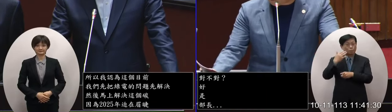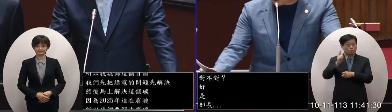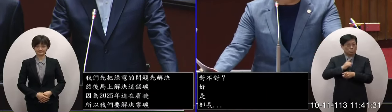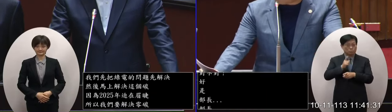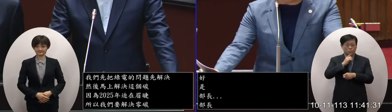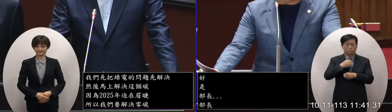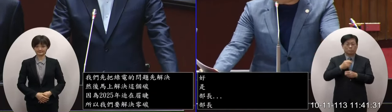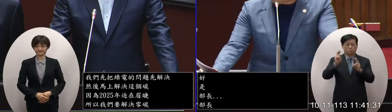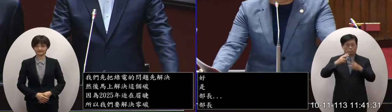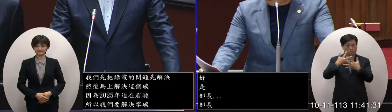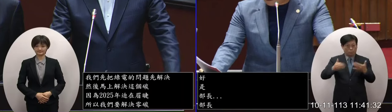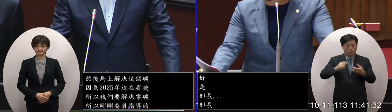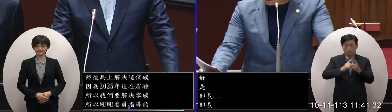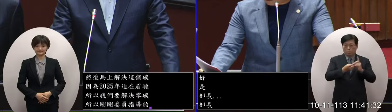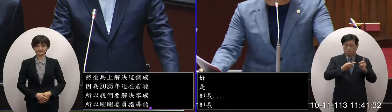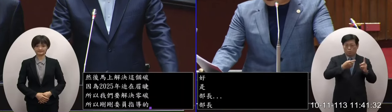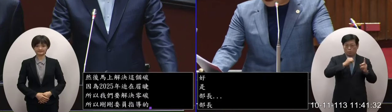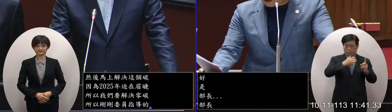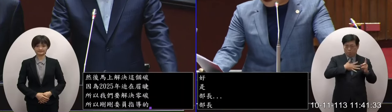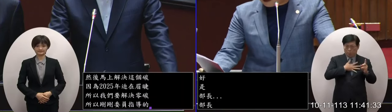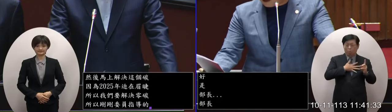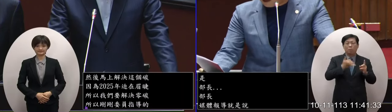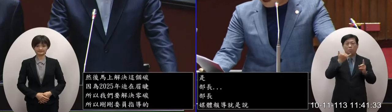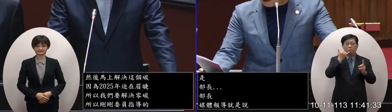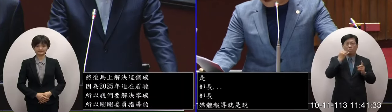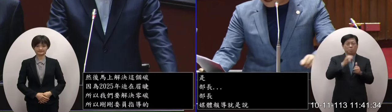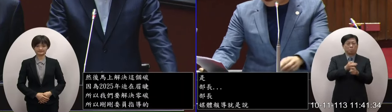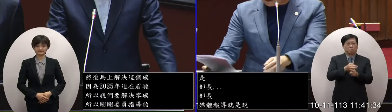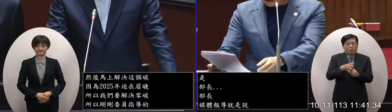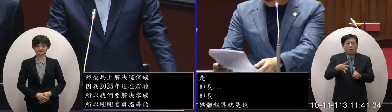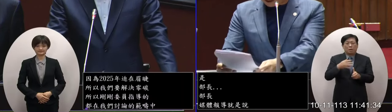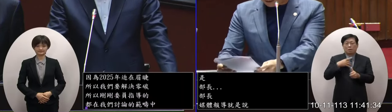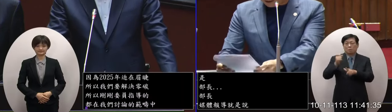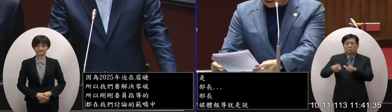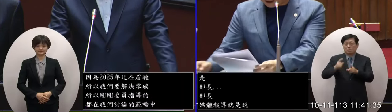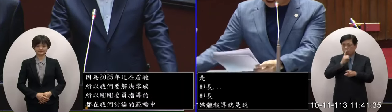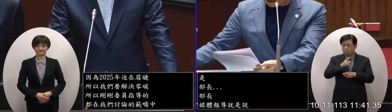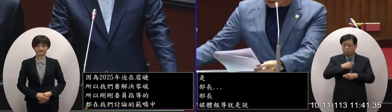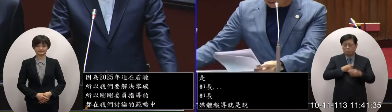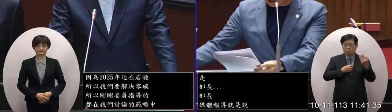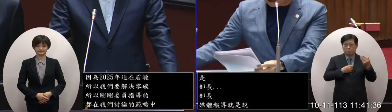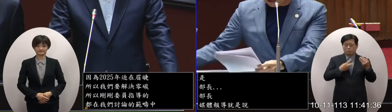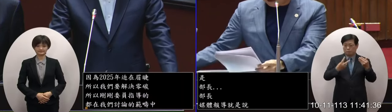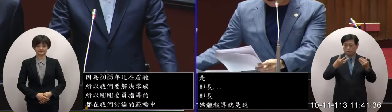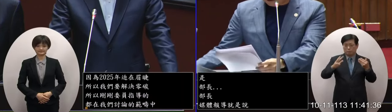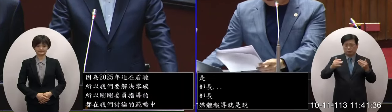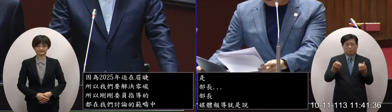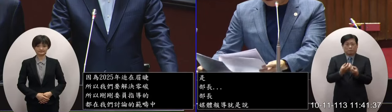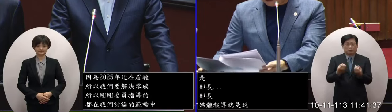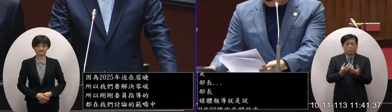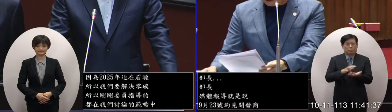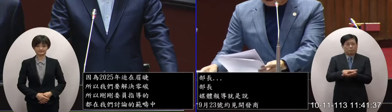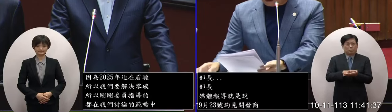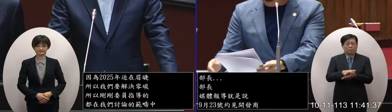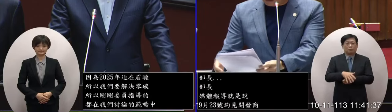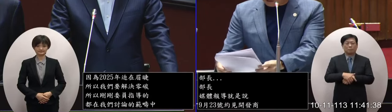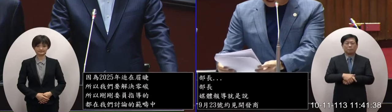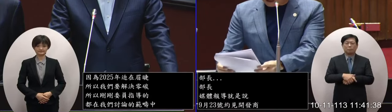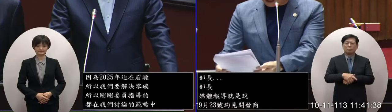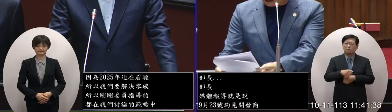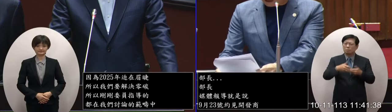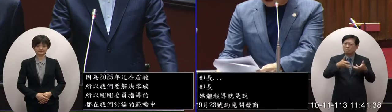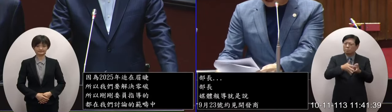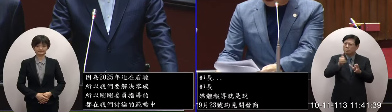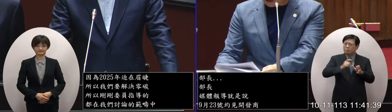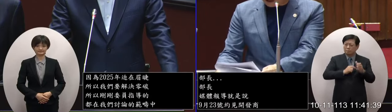如期并网哈，国产化可松绑的讯息，那被业者称为923之乱嘛。好，那部